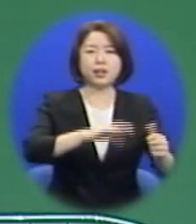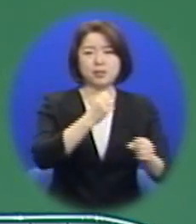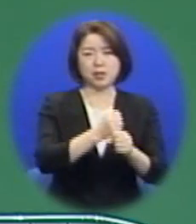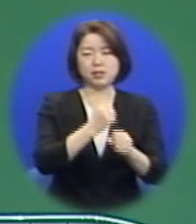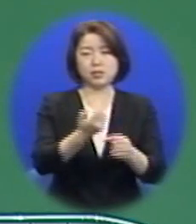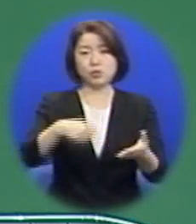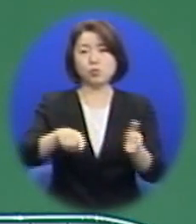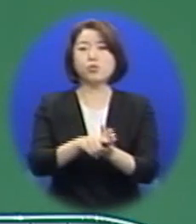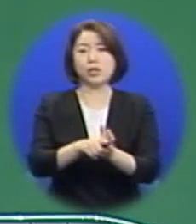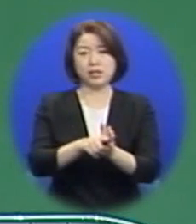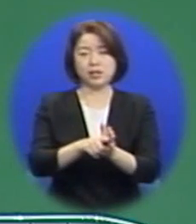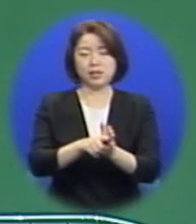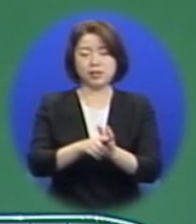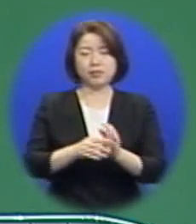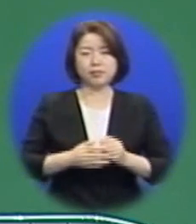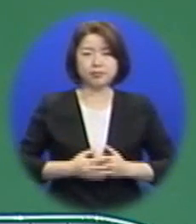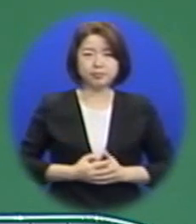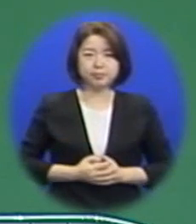위해서라는 것입니다.